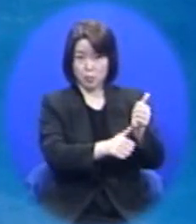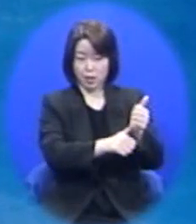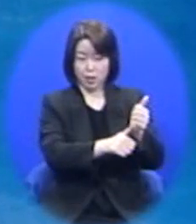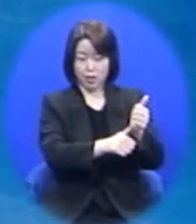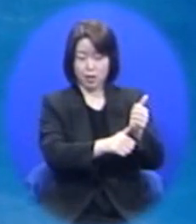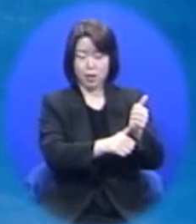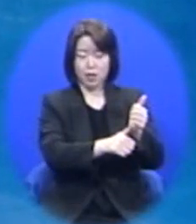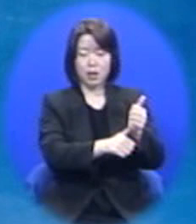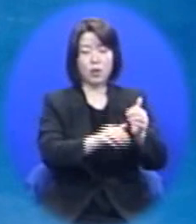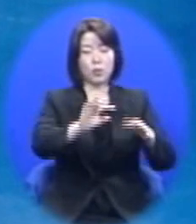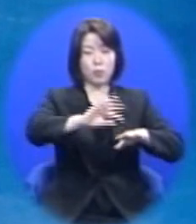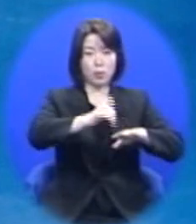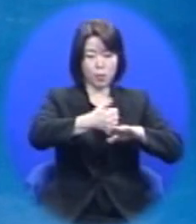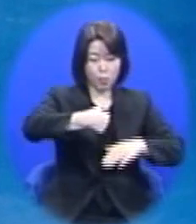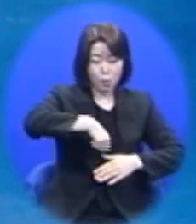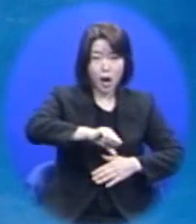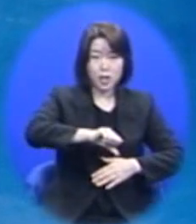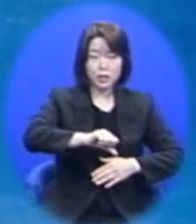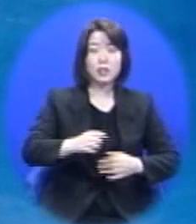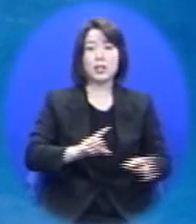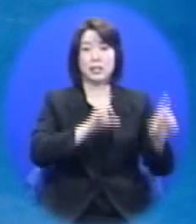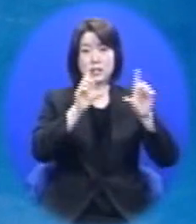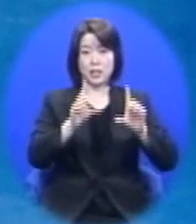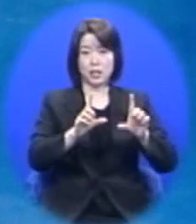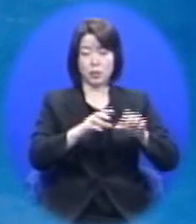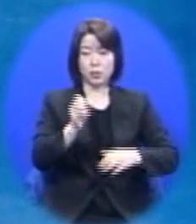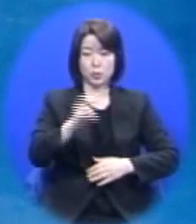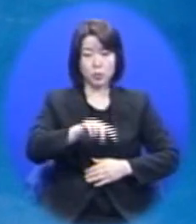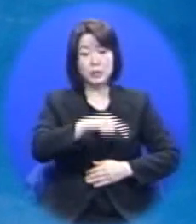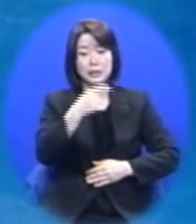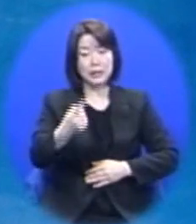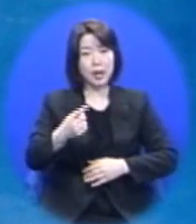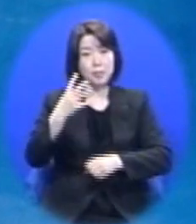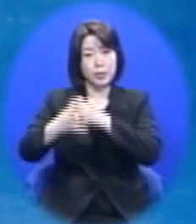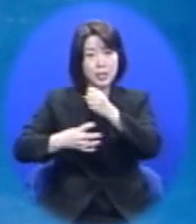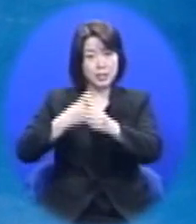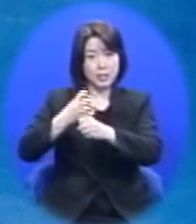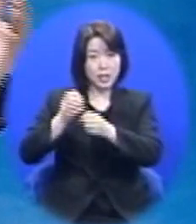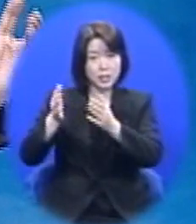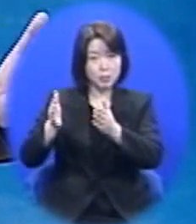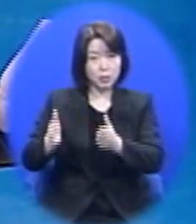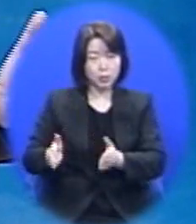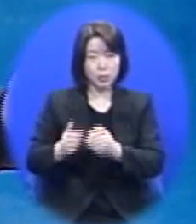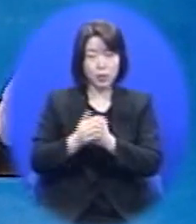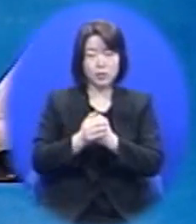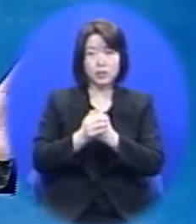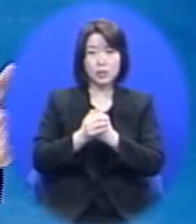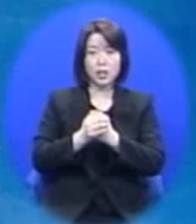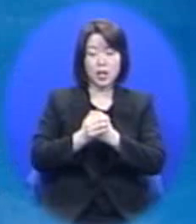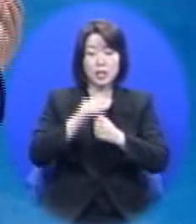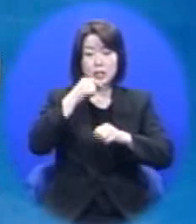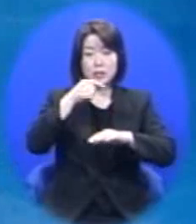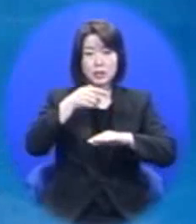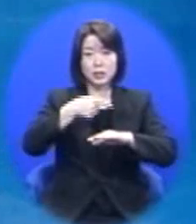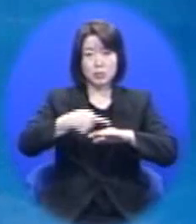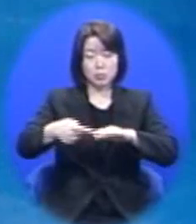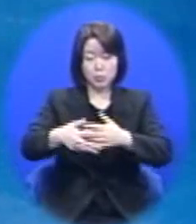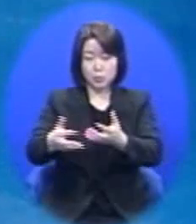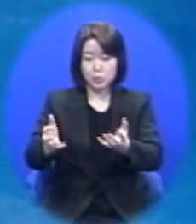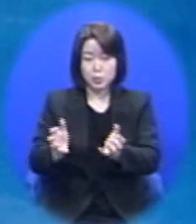바로의 왕자로 살았고, 그 다음 40년은 토족의, 목장주, 토족의